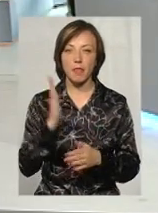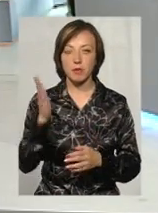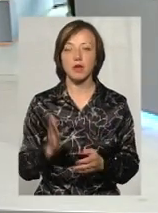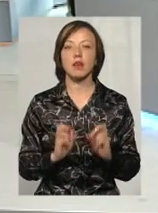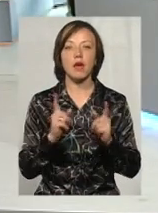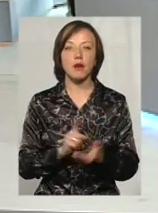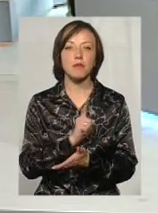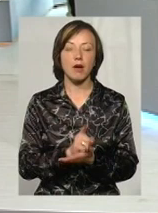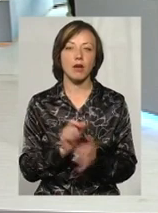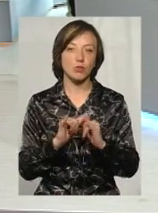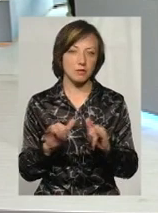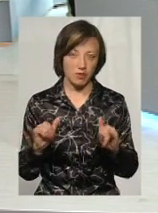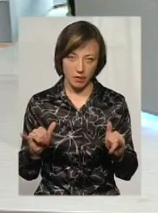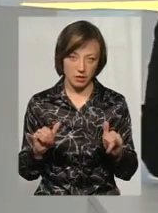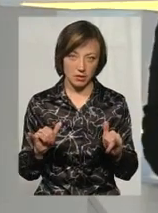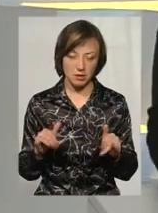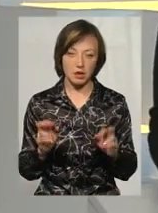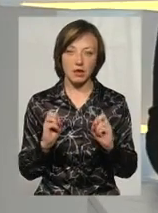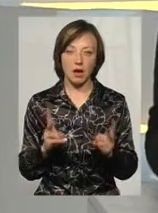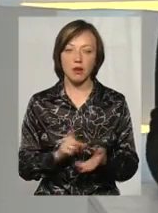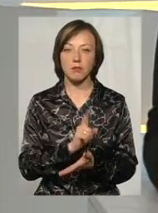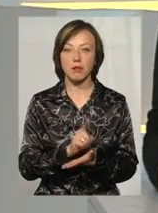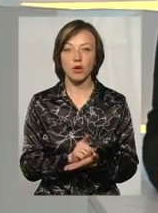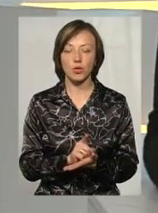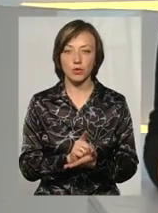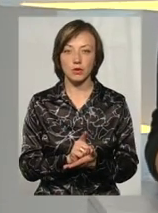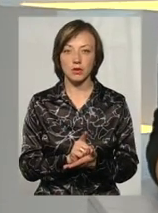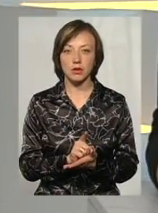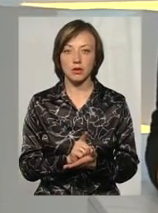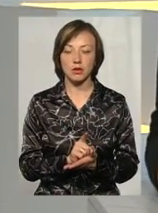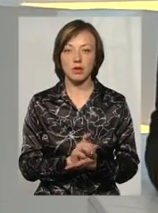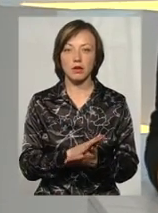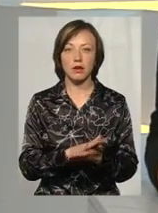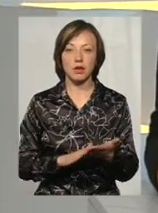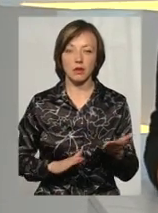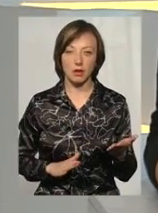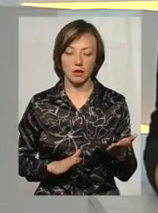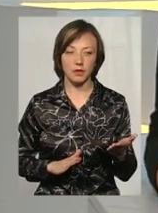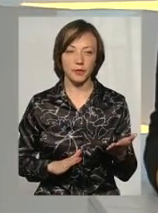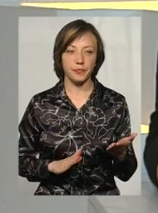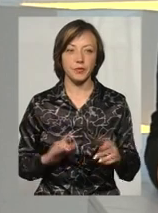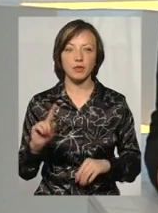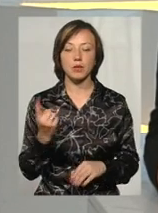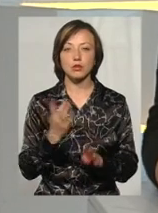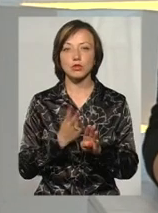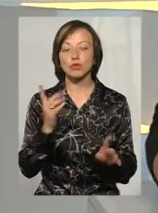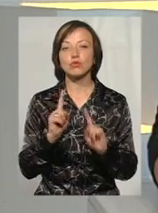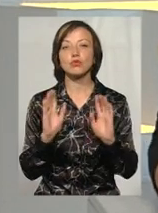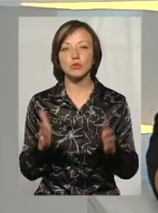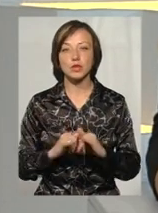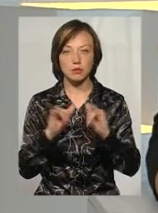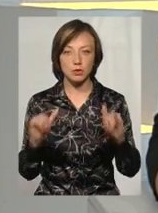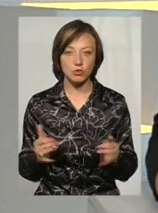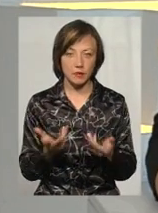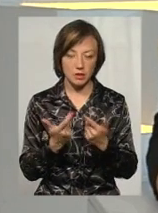має розвиватись, як мають бути надалі, в першу чергу, що буде там